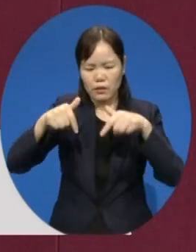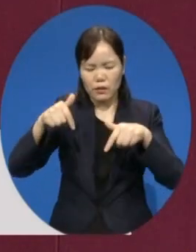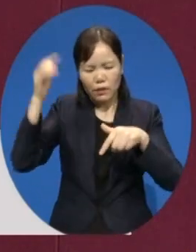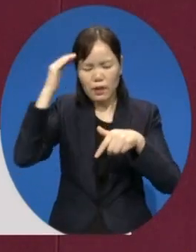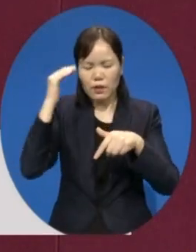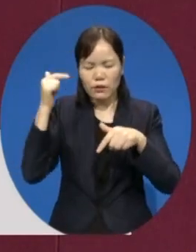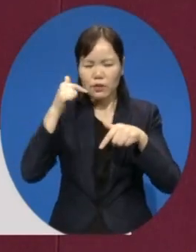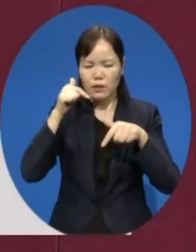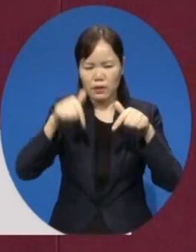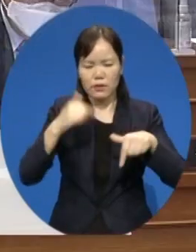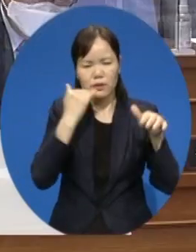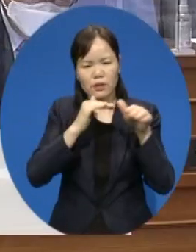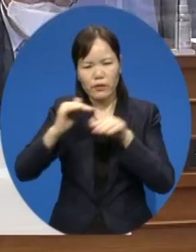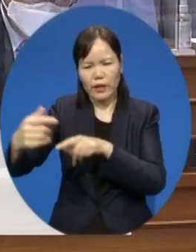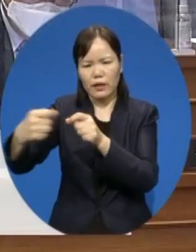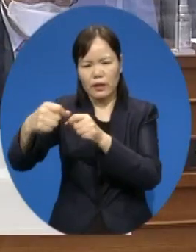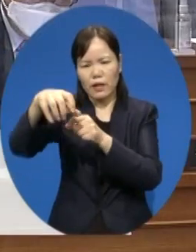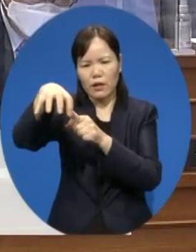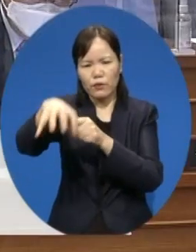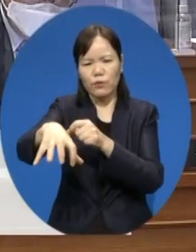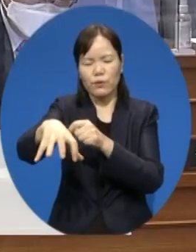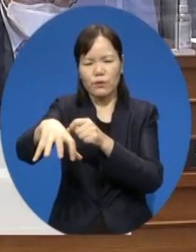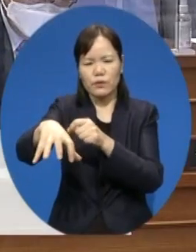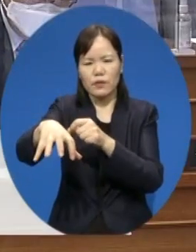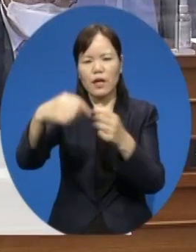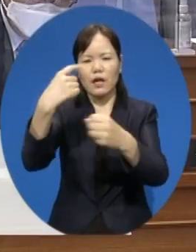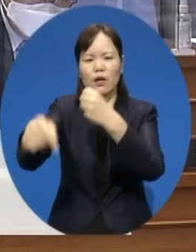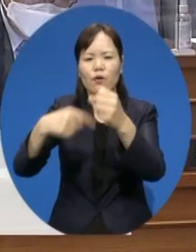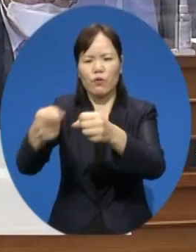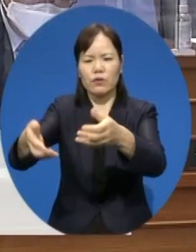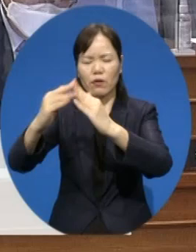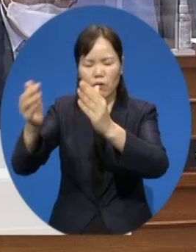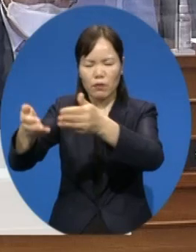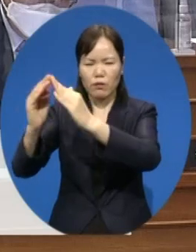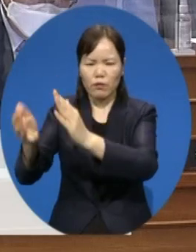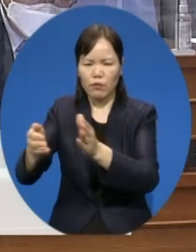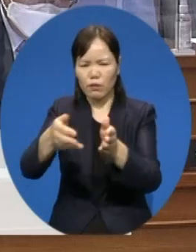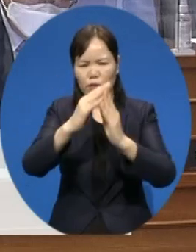동쪽 해안에 원전 집중 건설 한답니다. 왜 항의하지 않습니까?